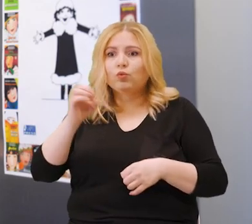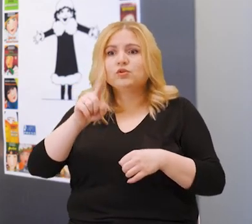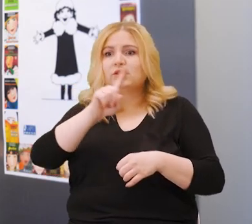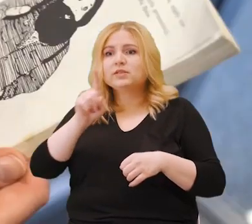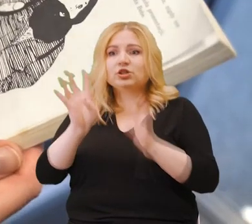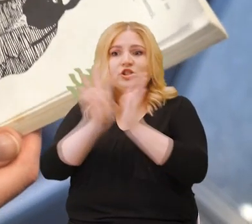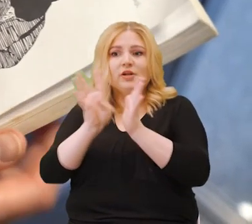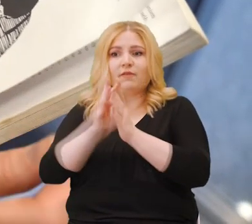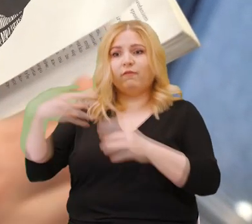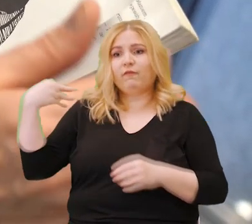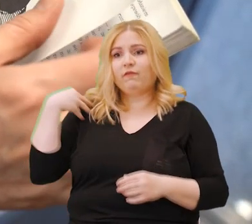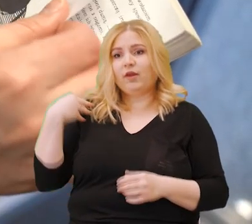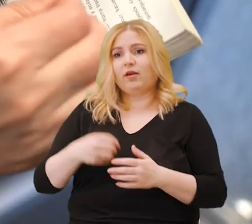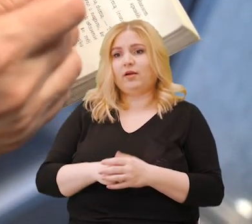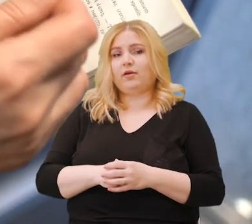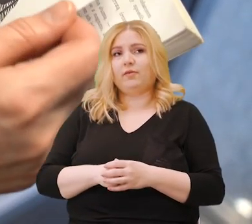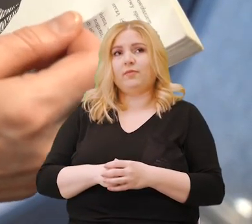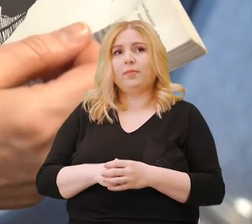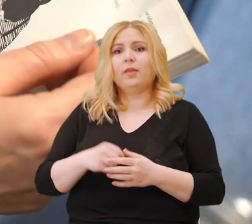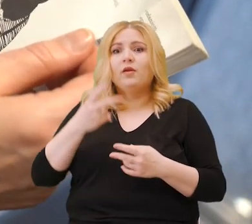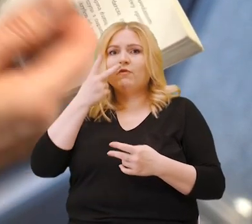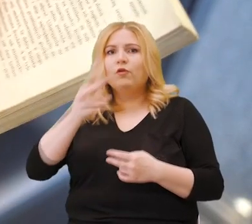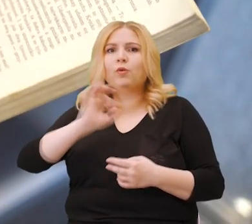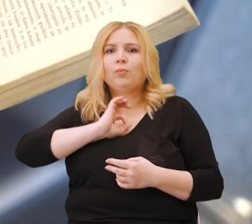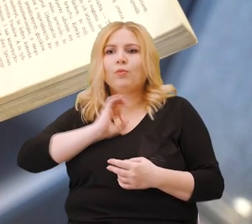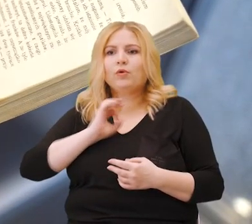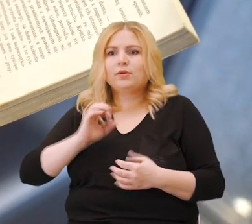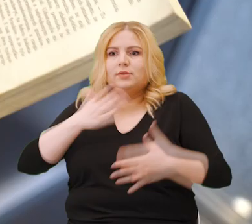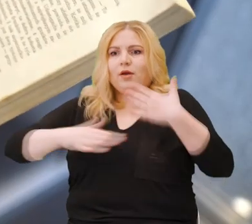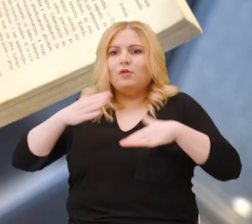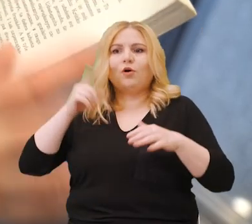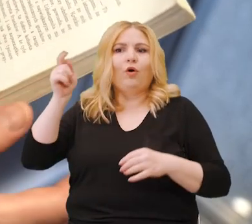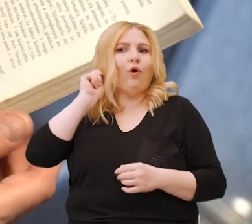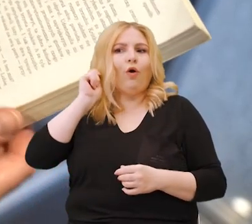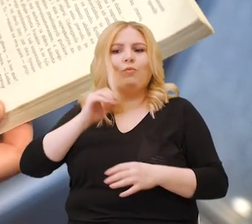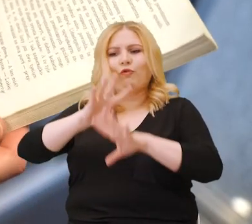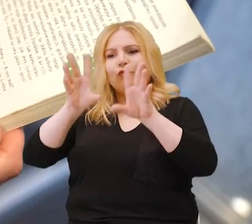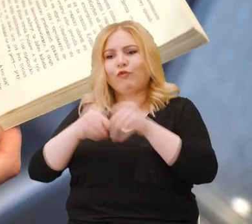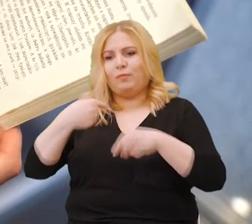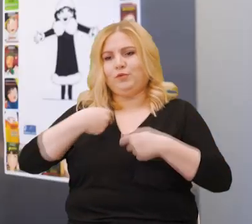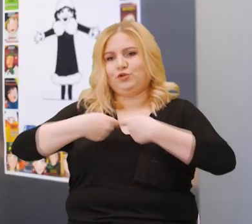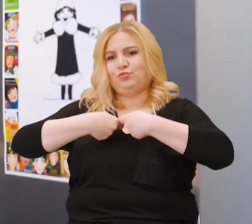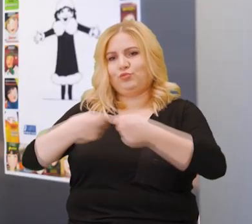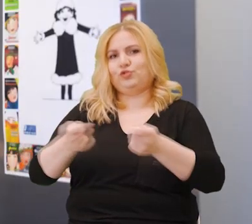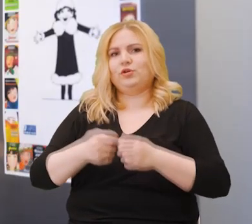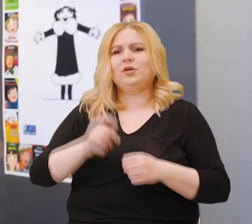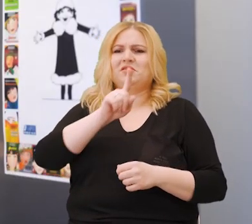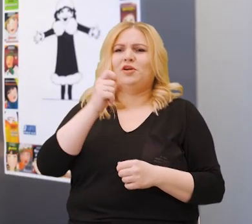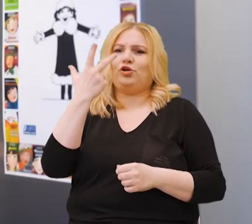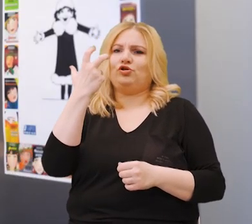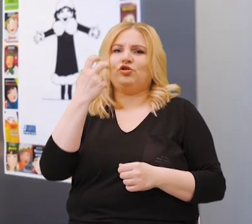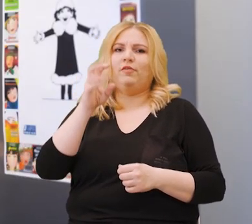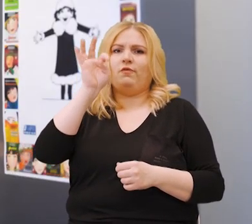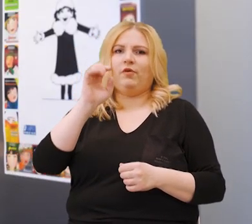sztuki XIX-wieczne, z czego jeden z armii carskiej. Widząc mój zachwyt, ta dobra kobieta sprzedała